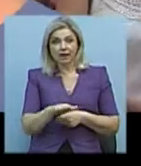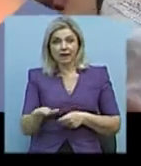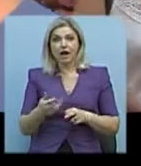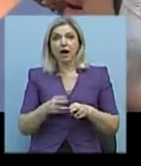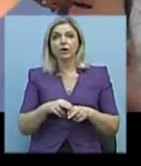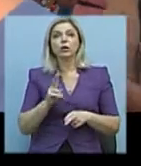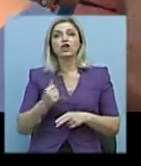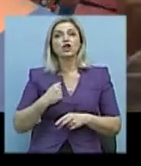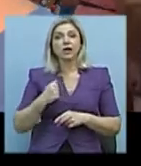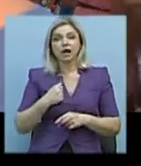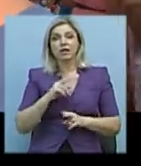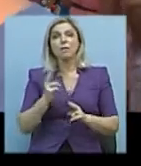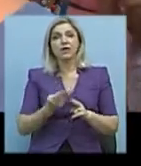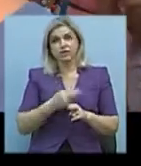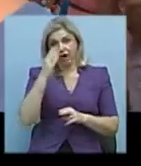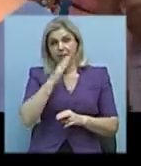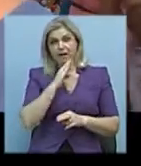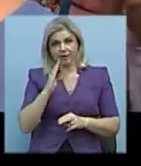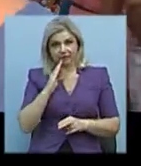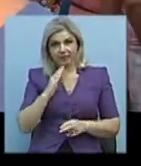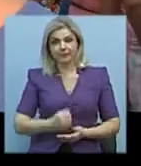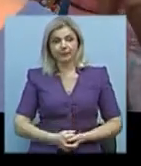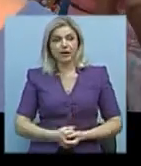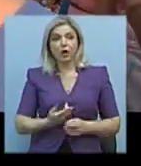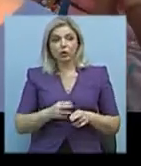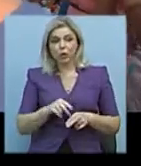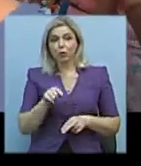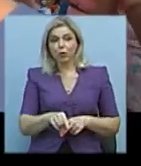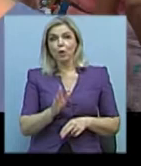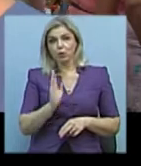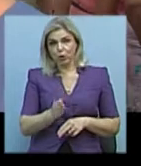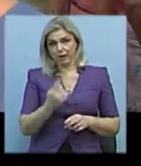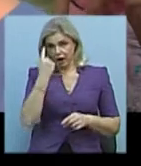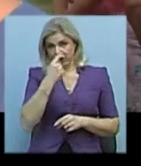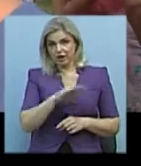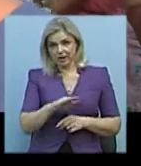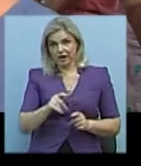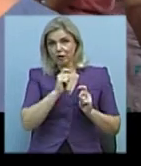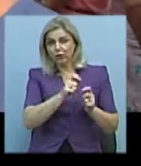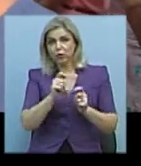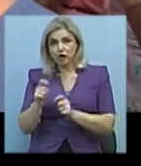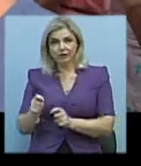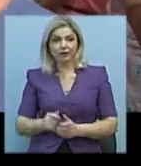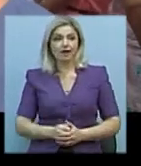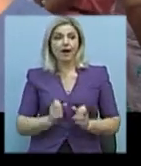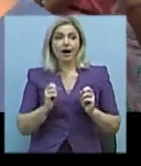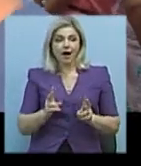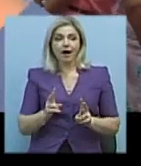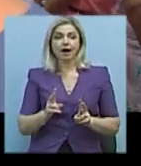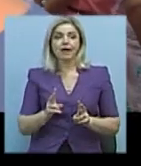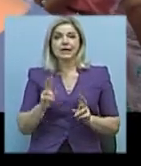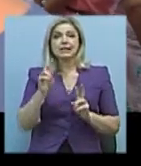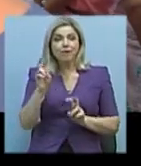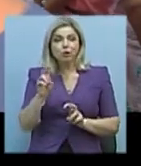на жаль, позбавлені батьківського опікування. Тому сьогодні це саме буде їм вручатися як символ того, що